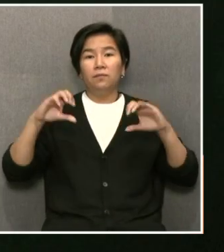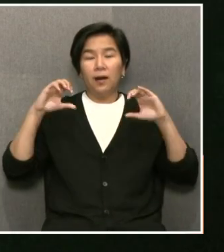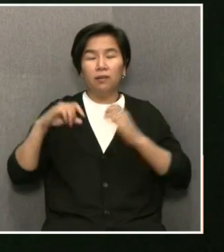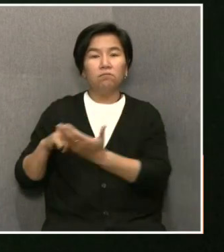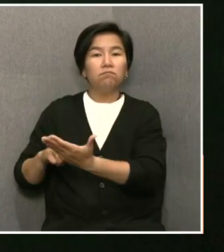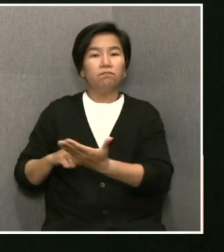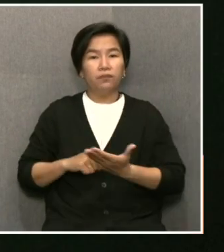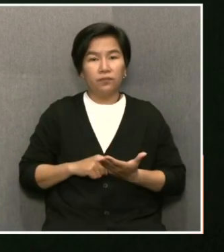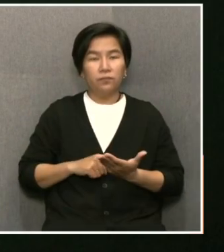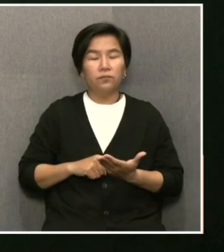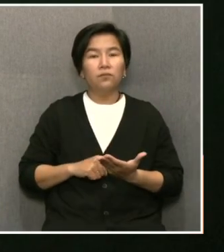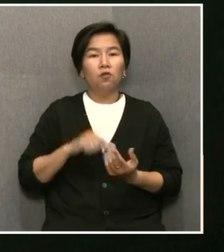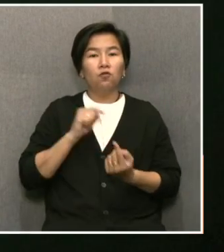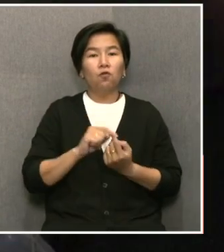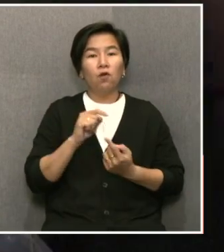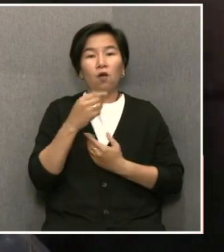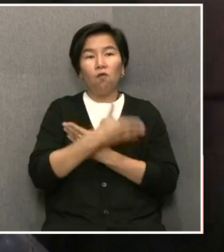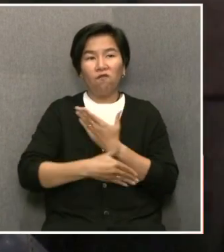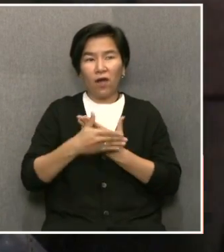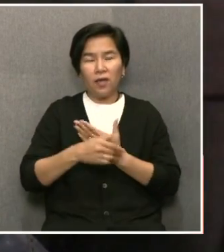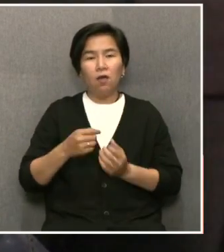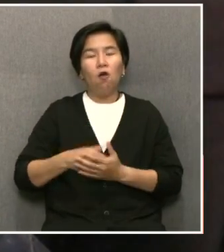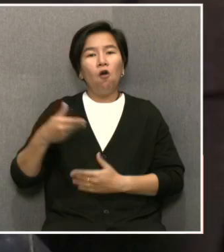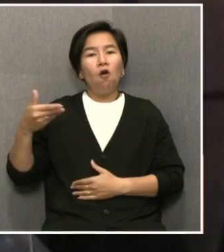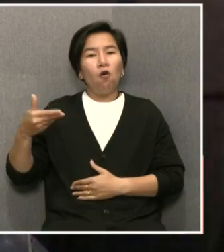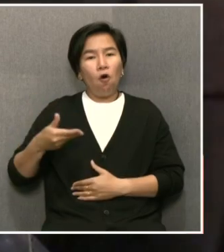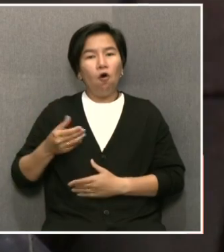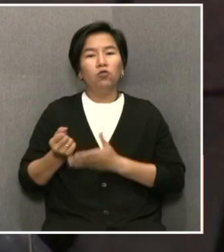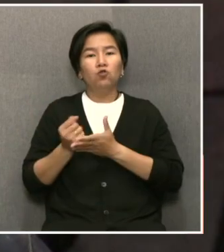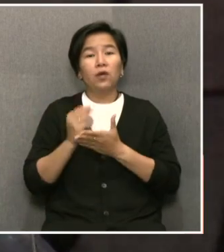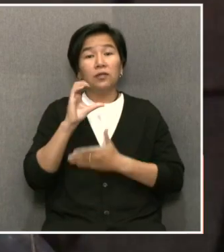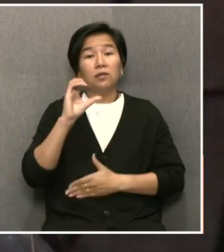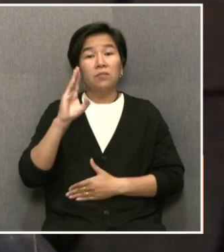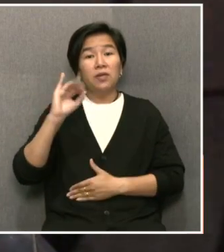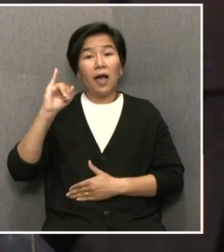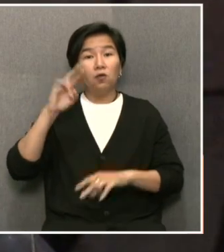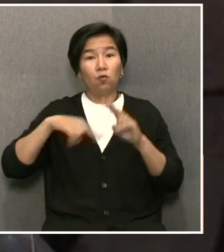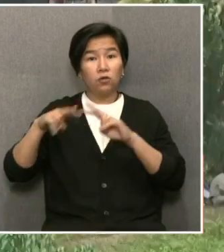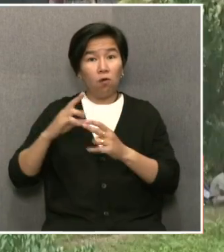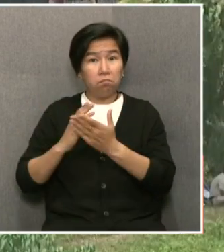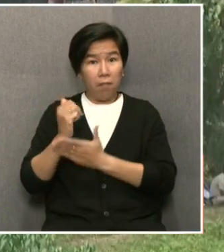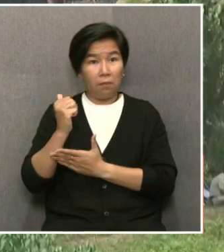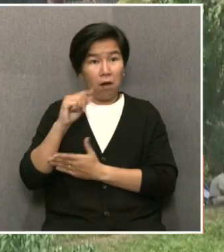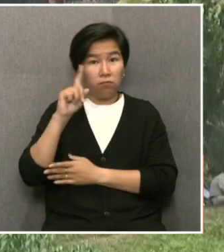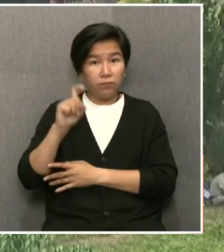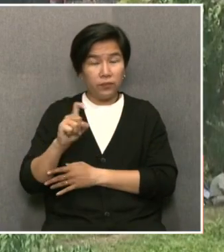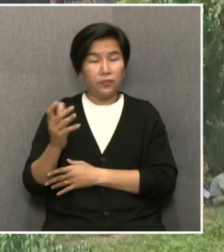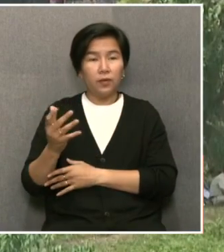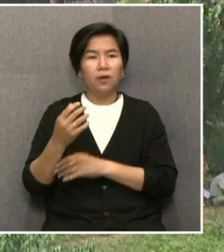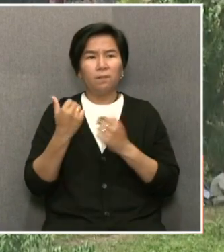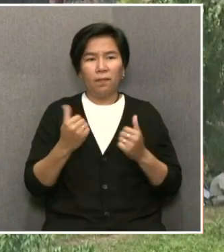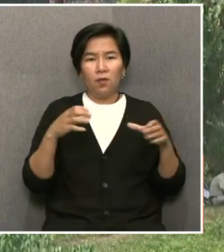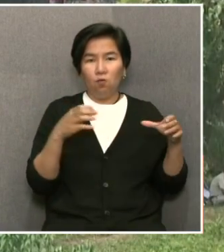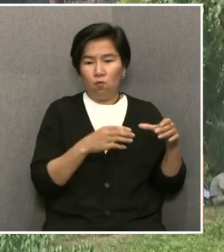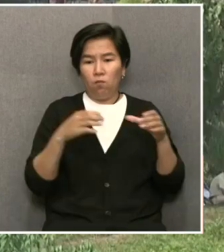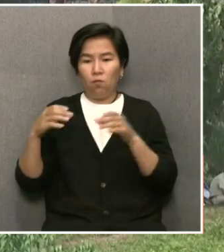ที่จะให้ทาง CBIเนี่ยเข้ามาสอบสวนเรื่องนี้หรือไม่ส่วนในขณะนี้มีเจ้าหน้าที่ 2คณะที่ได้เริ่มการสอบสวนพร้อม